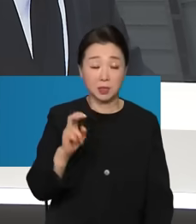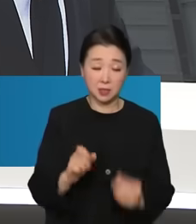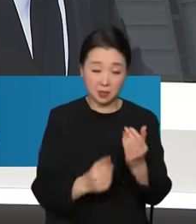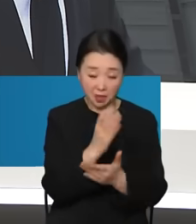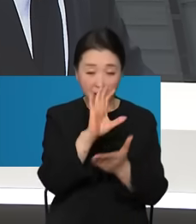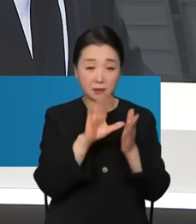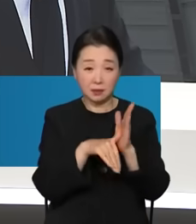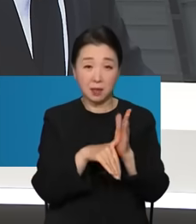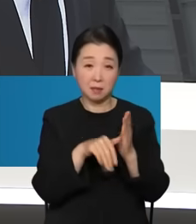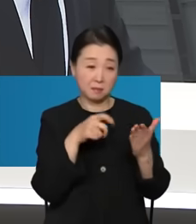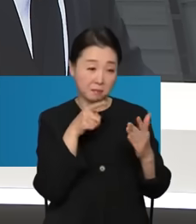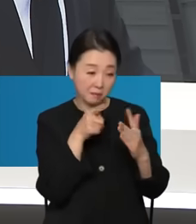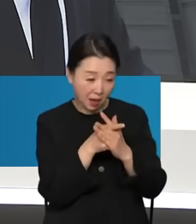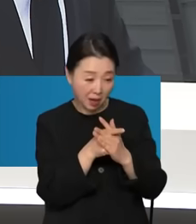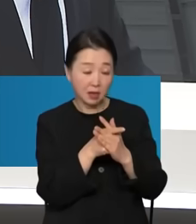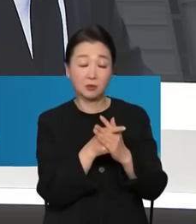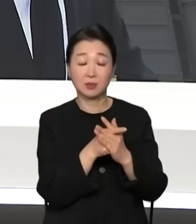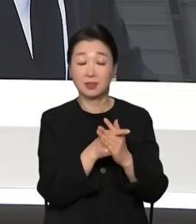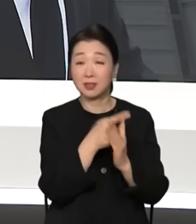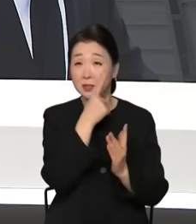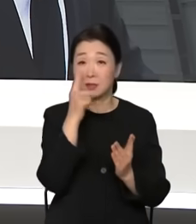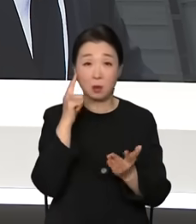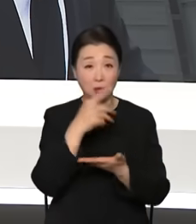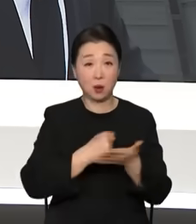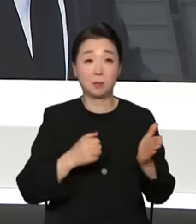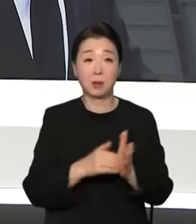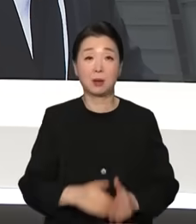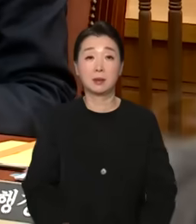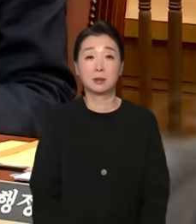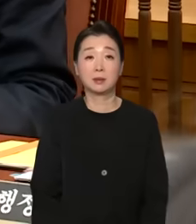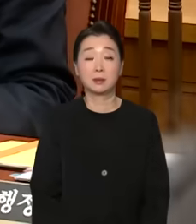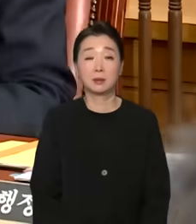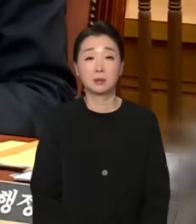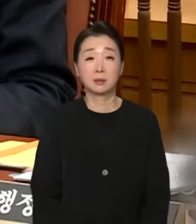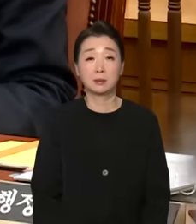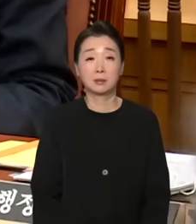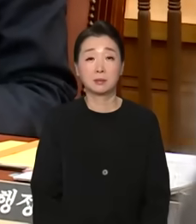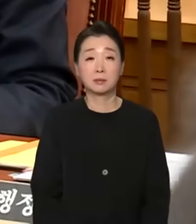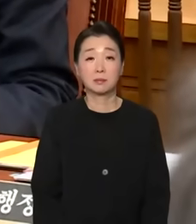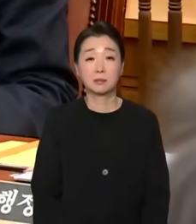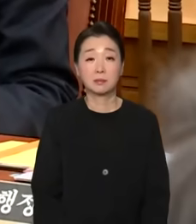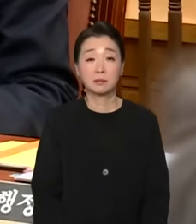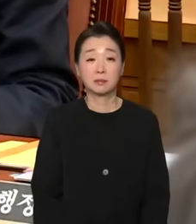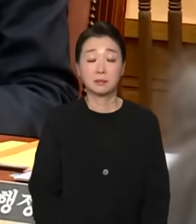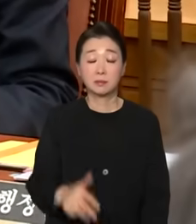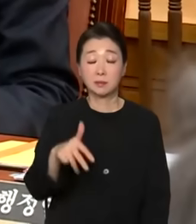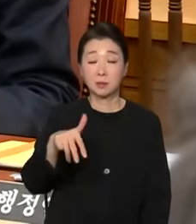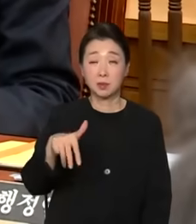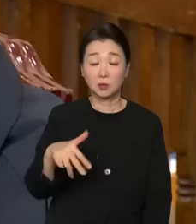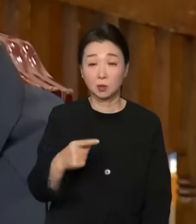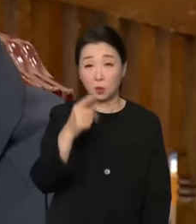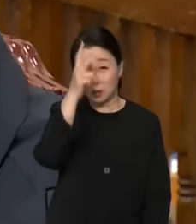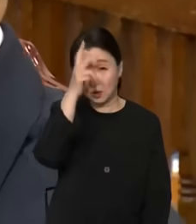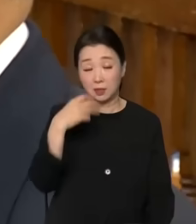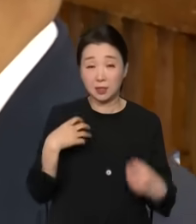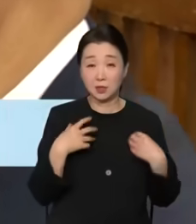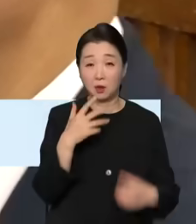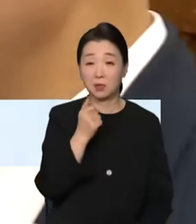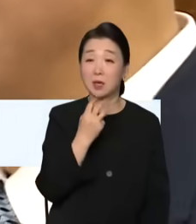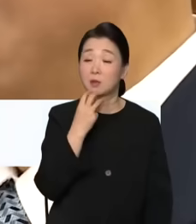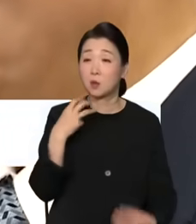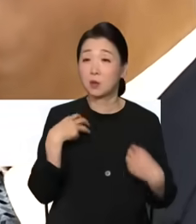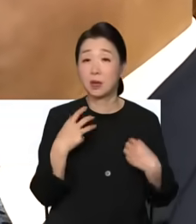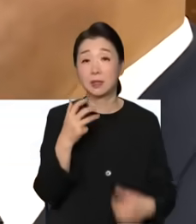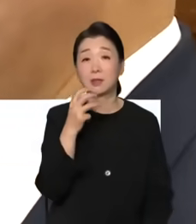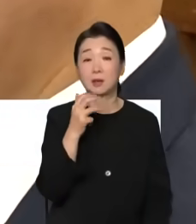있는 증거물도 확보됐습니다 이지혜 기자입니다 조지우 경찰청장과 김봉식 서울 경찰청장에